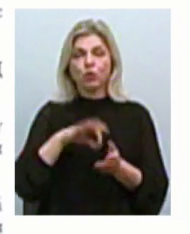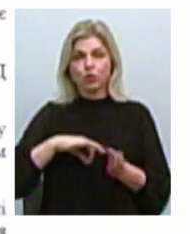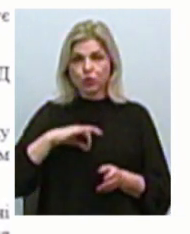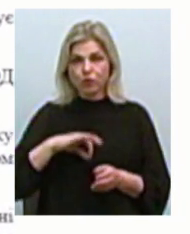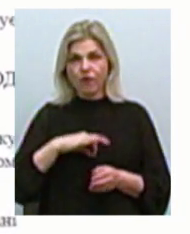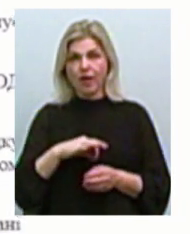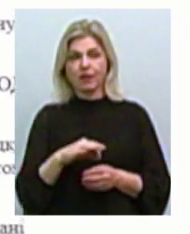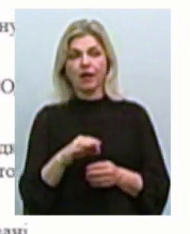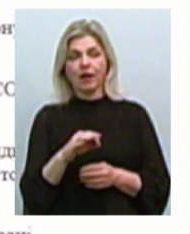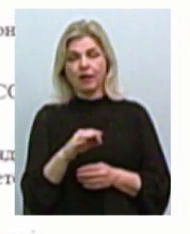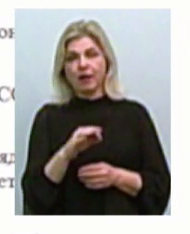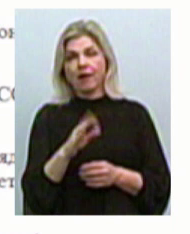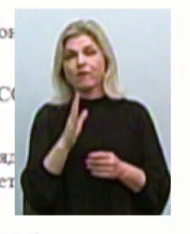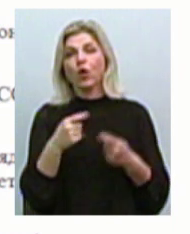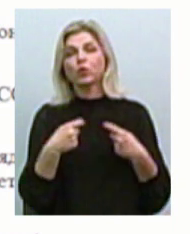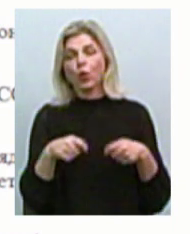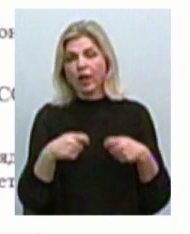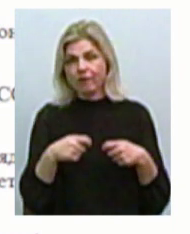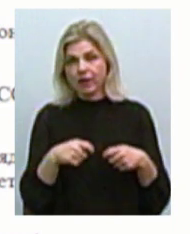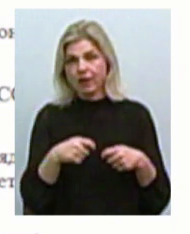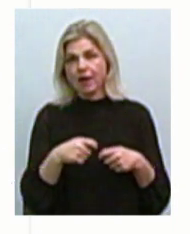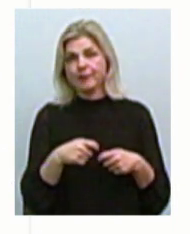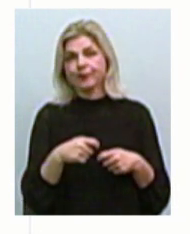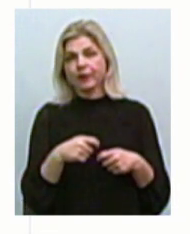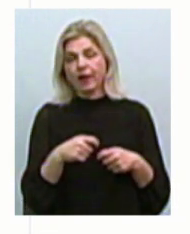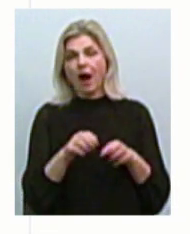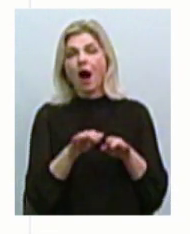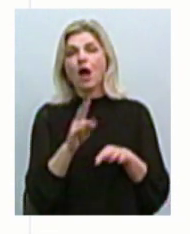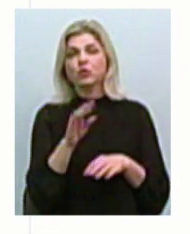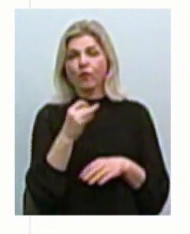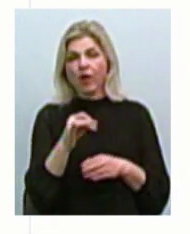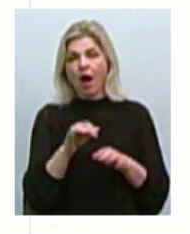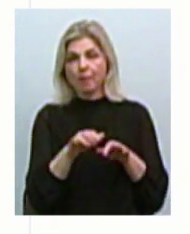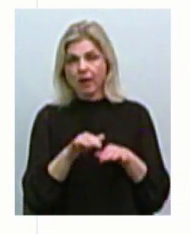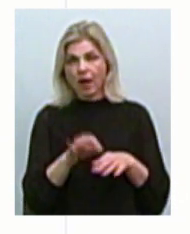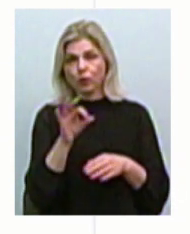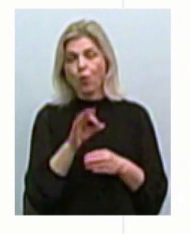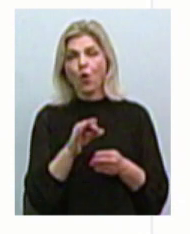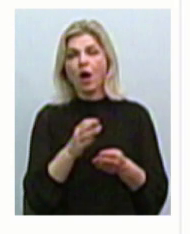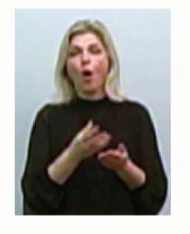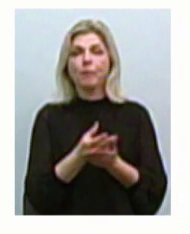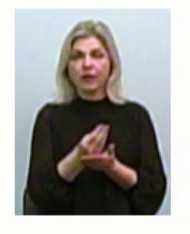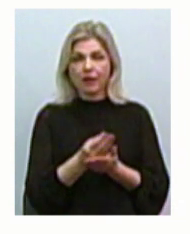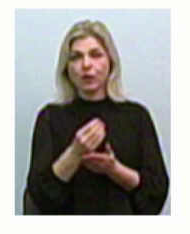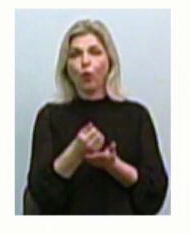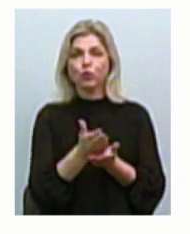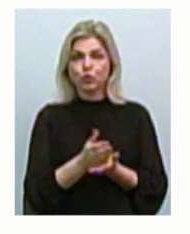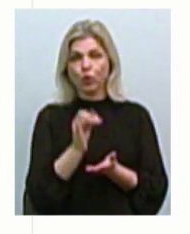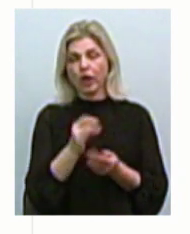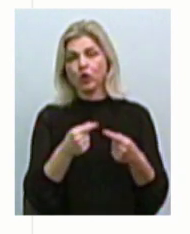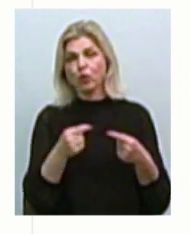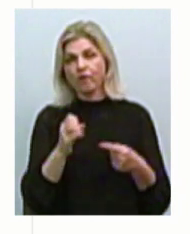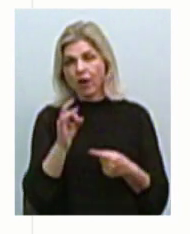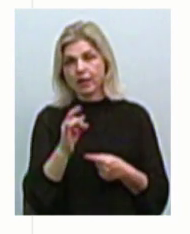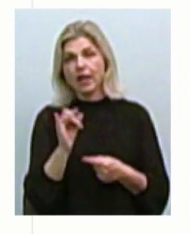розрахункових операцій у сфері торгівлі, громадського харчування та послуг щодо детінізації розрахунків у торгівлі і послуг номер 1053-1